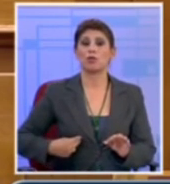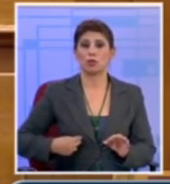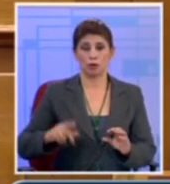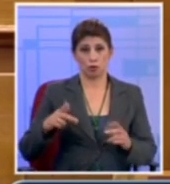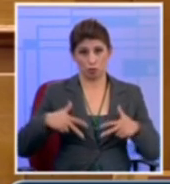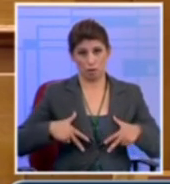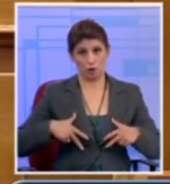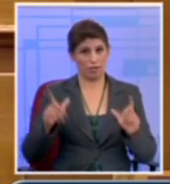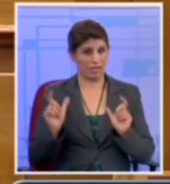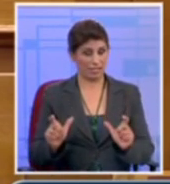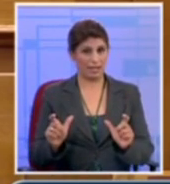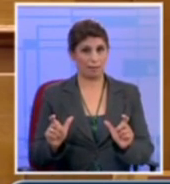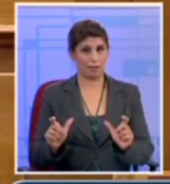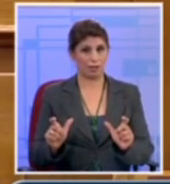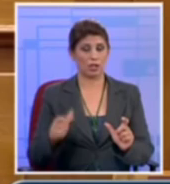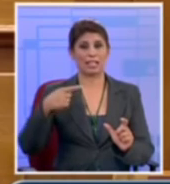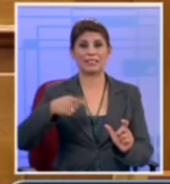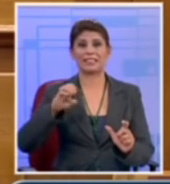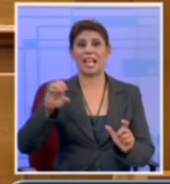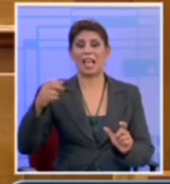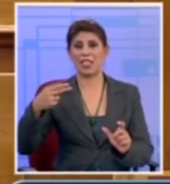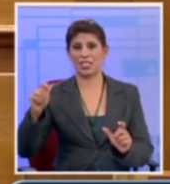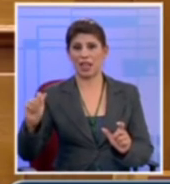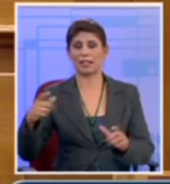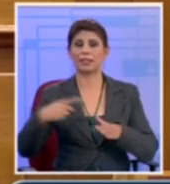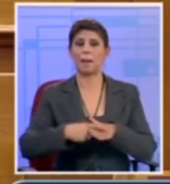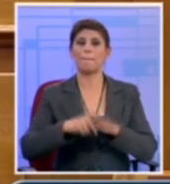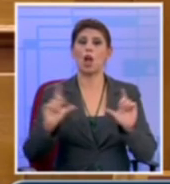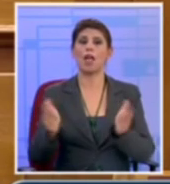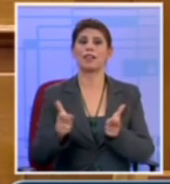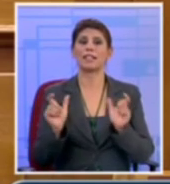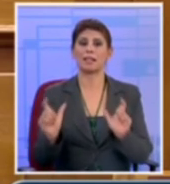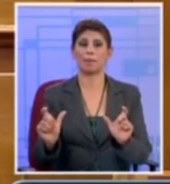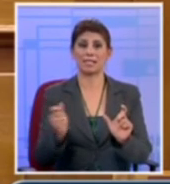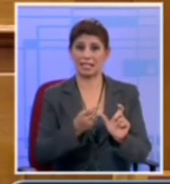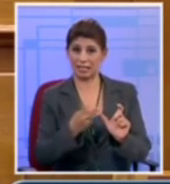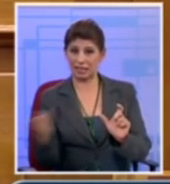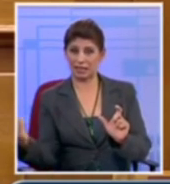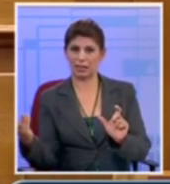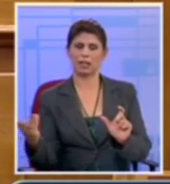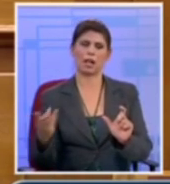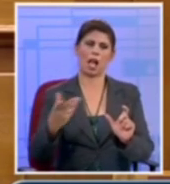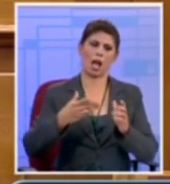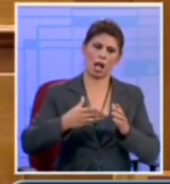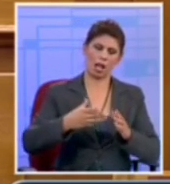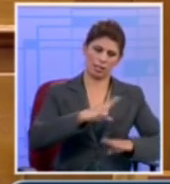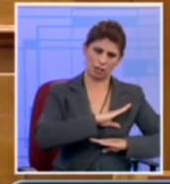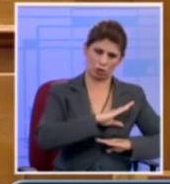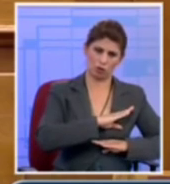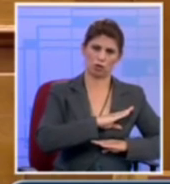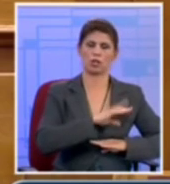Εθνικής Άμυνας, το ΤΕΘΑ, το Ταμείο Εθνικής Άμυνας και τα τρία ταμεία των τριών όπλων έχουν